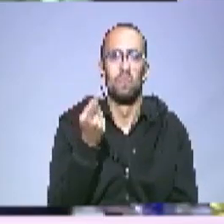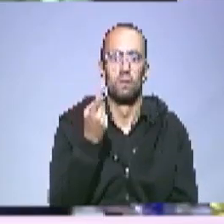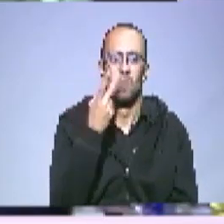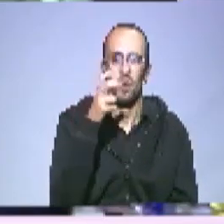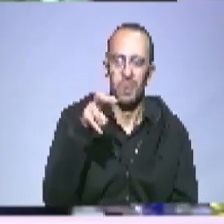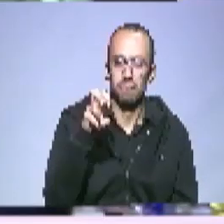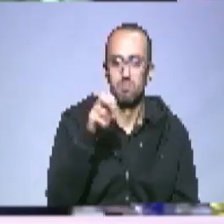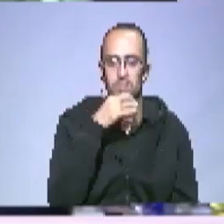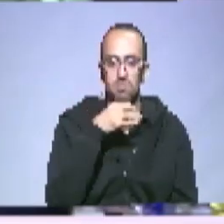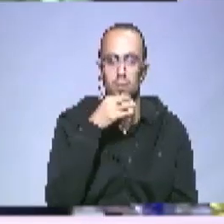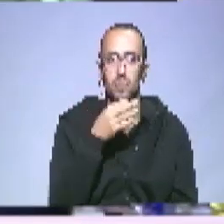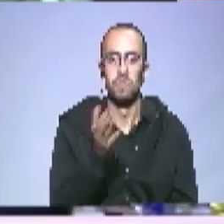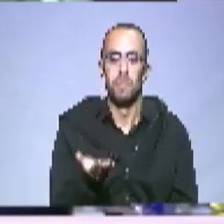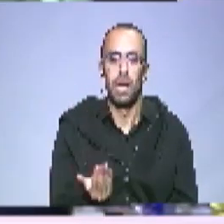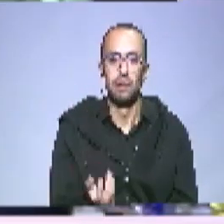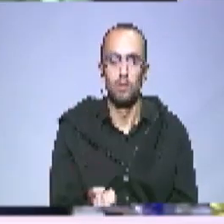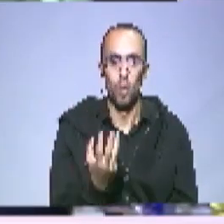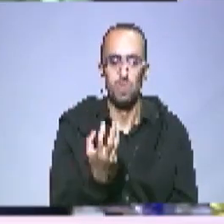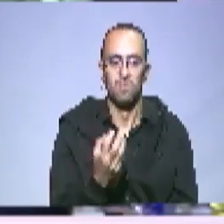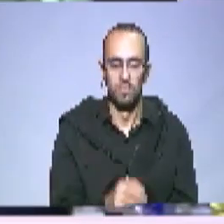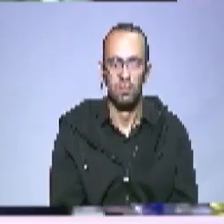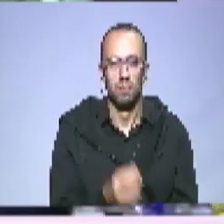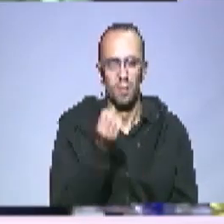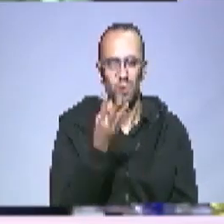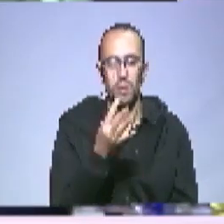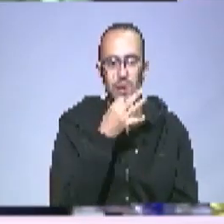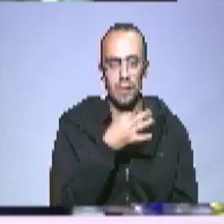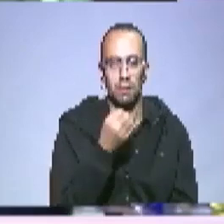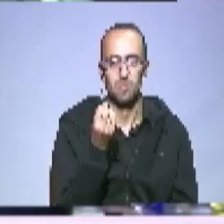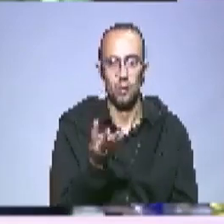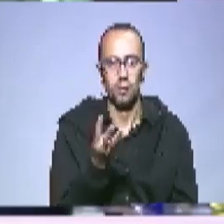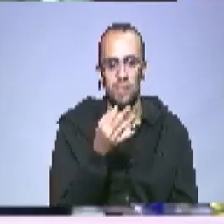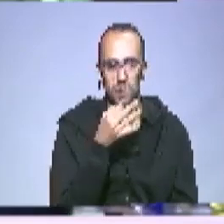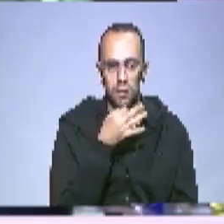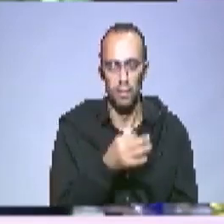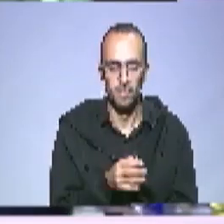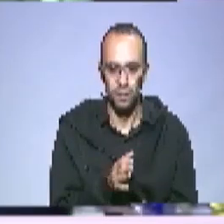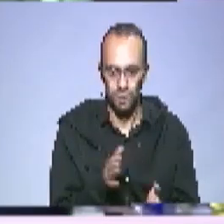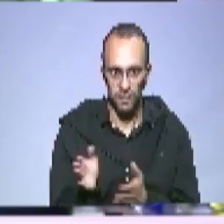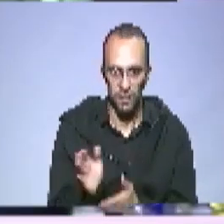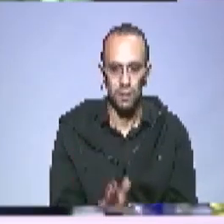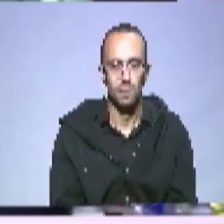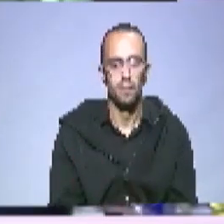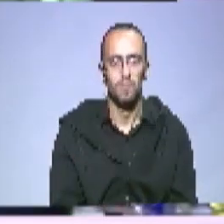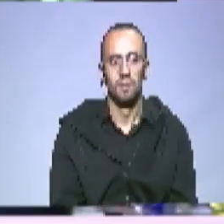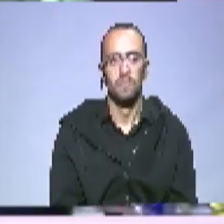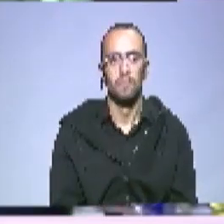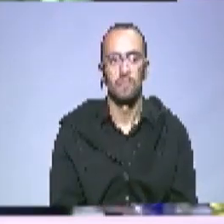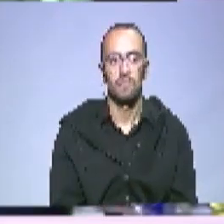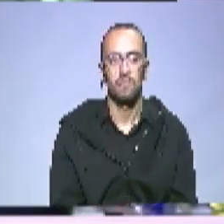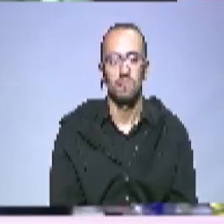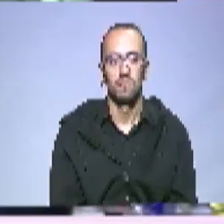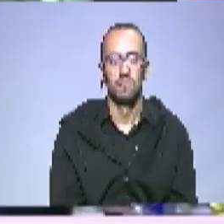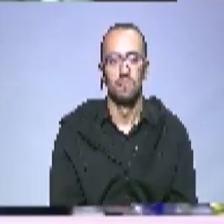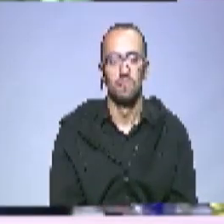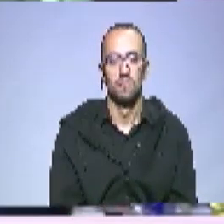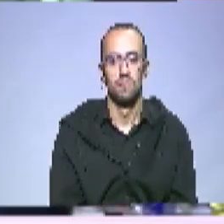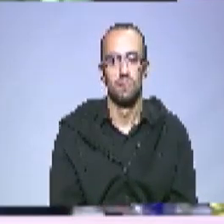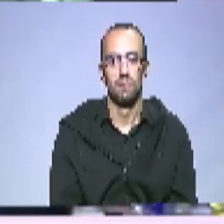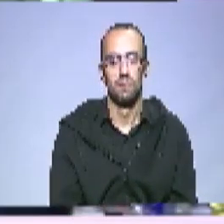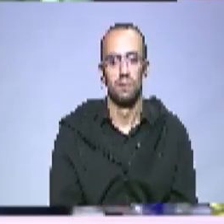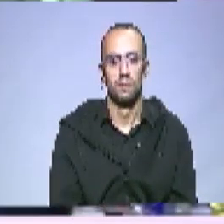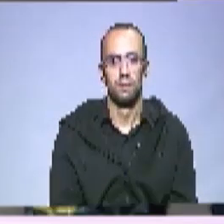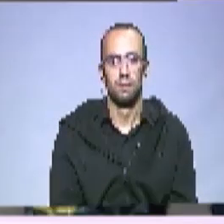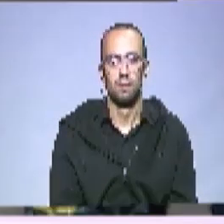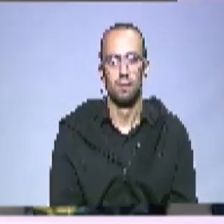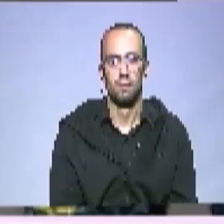تحت لمده 45 دقيقه. احسبي معايا وفكريني. ماشي. اوكي. طبعا احنا